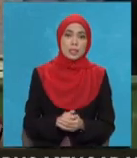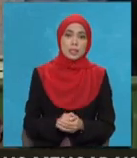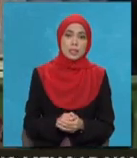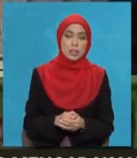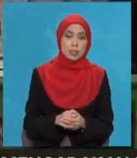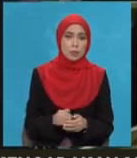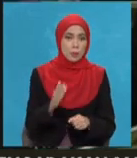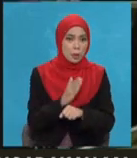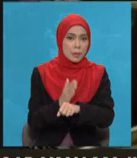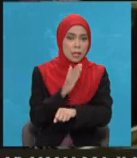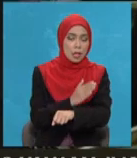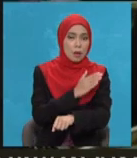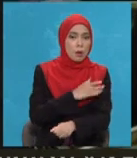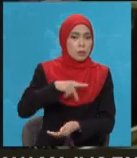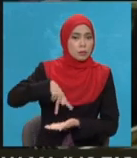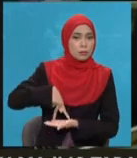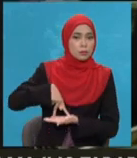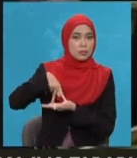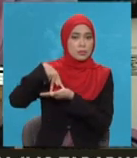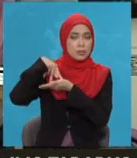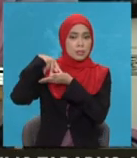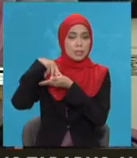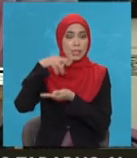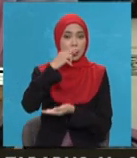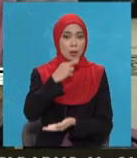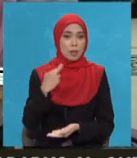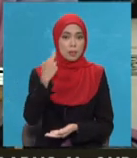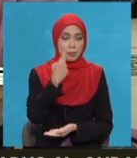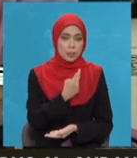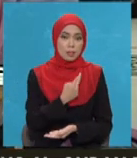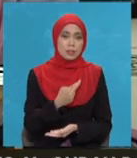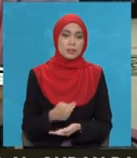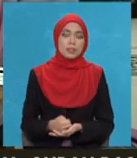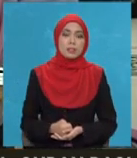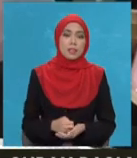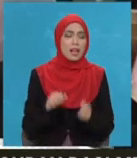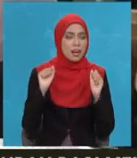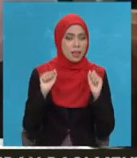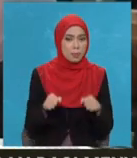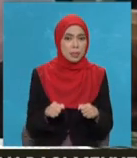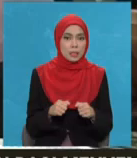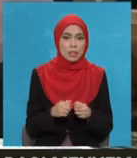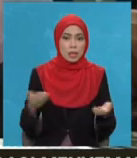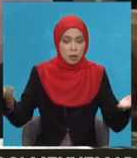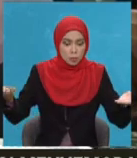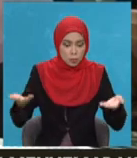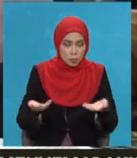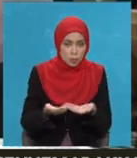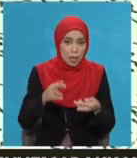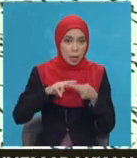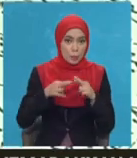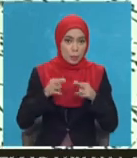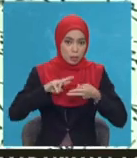meningkatkan amal ibadah dalam bulan Ramadan activity juga di hasrat dapat menggerakan hubungan silaturahim dalam kalangan